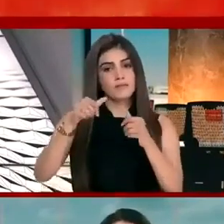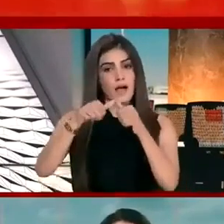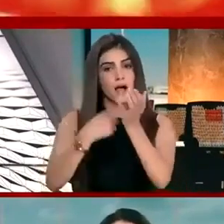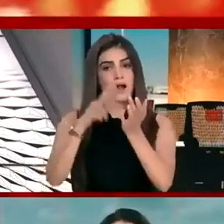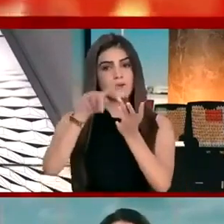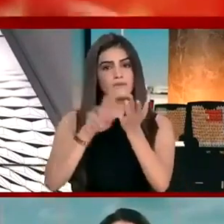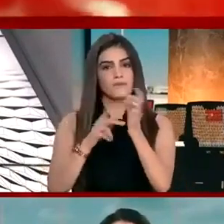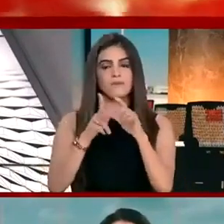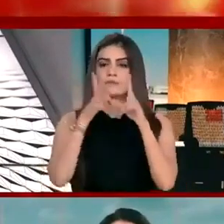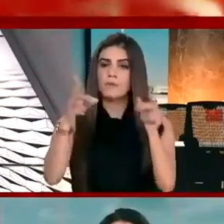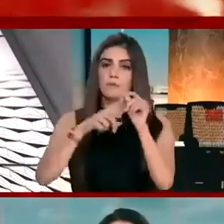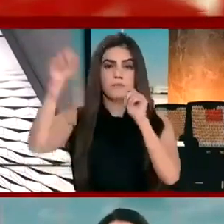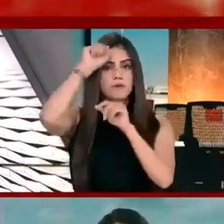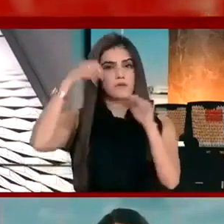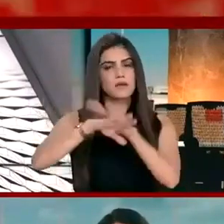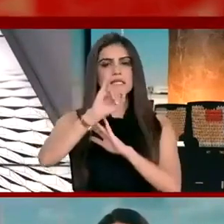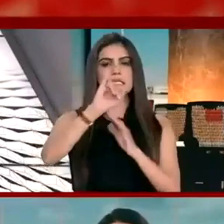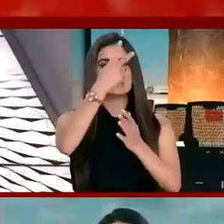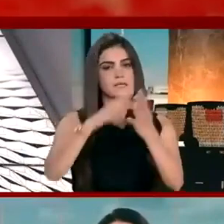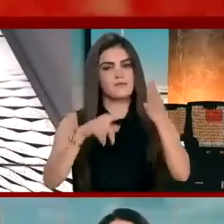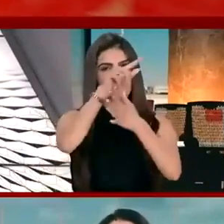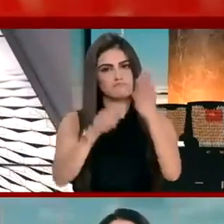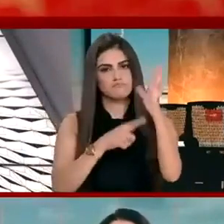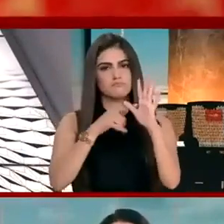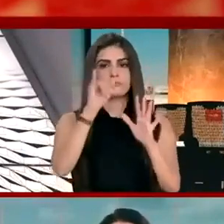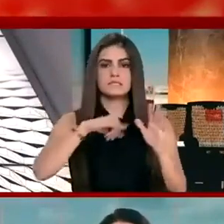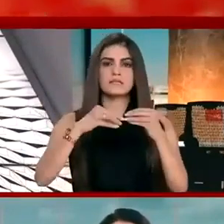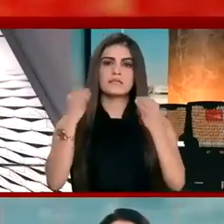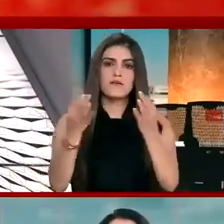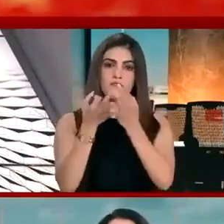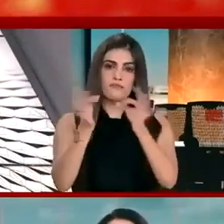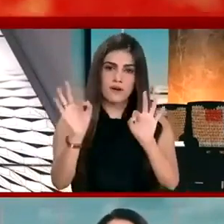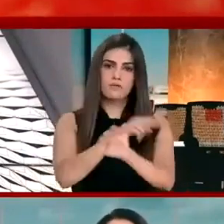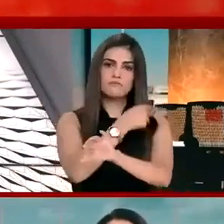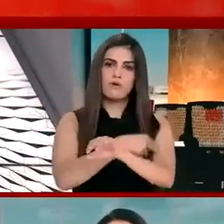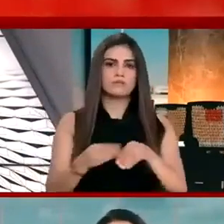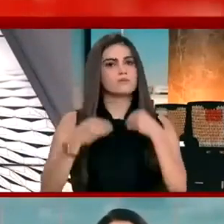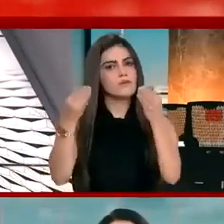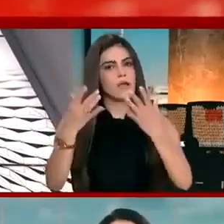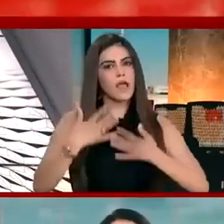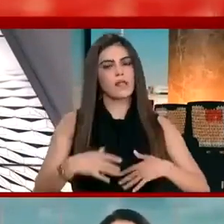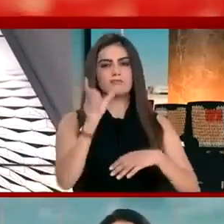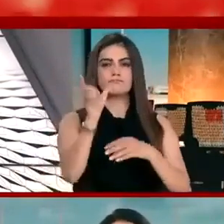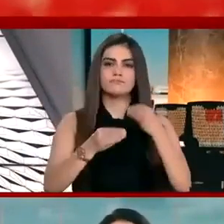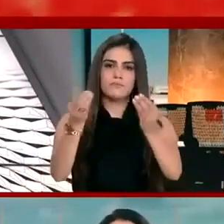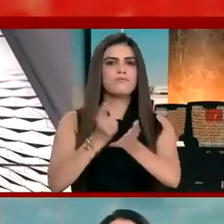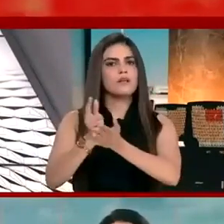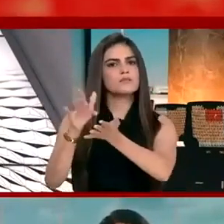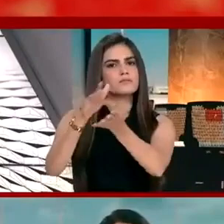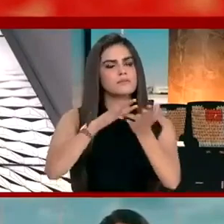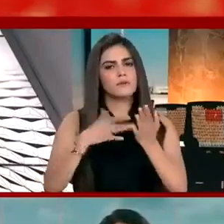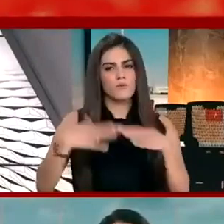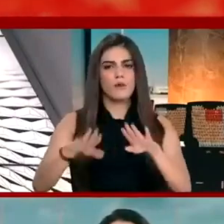में पंजाब के लोगों को मुफ्त इलाज हर व्यक्ति को हर गांव